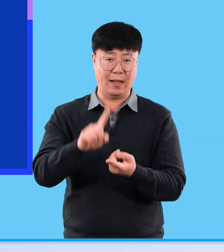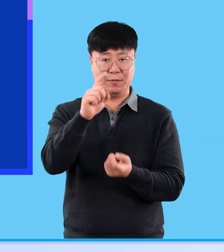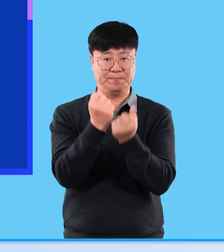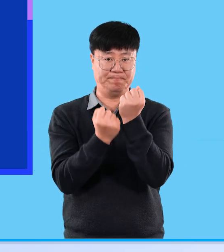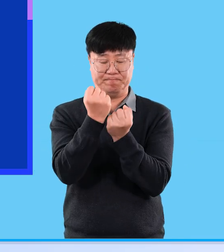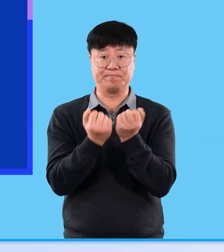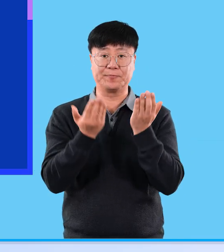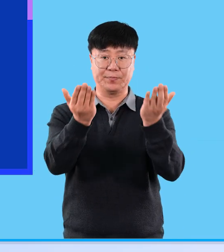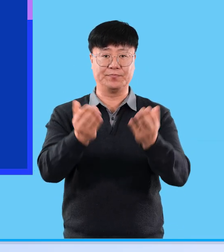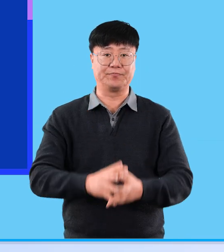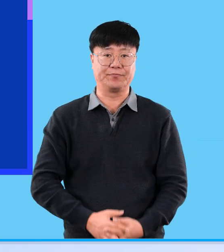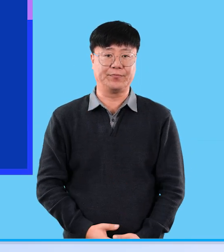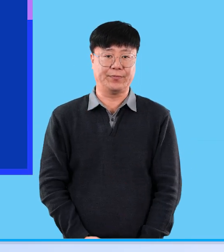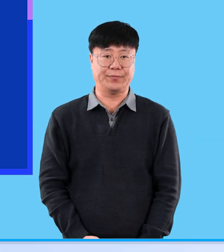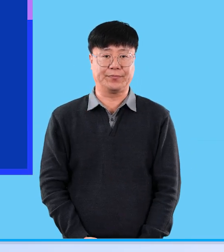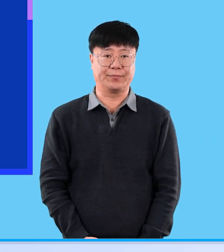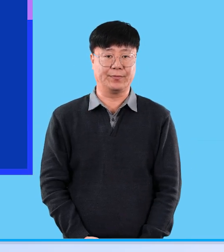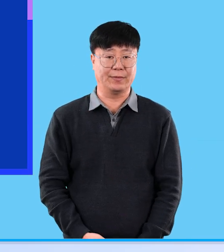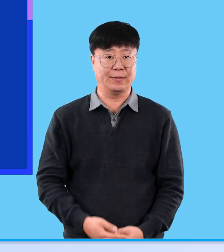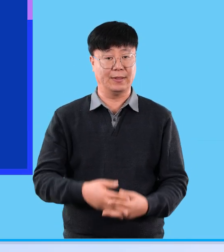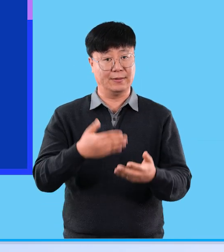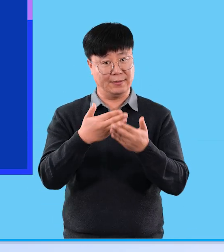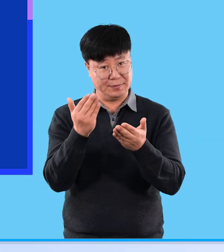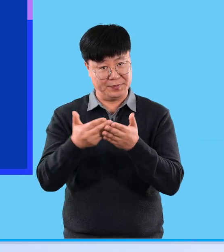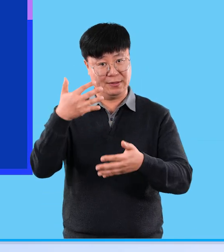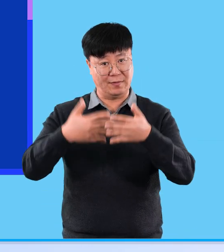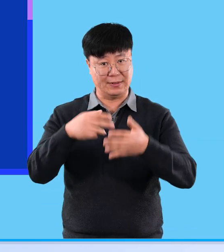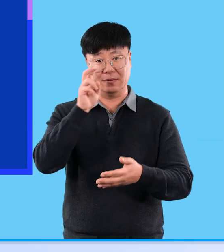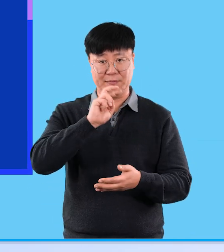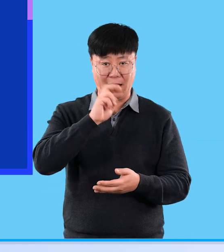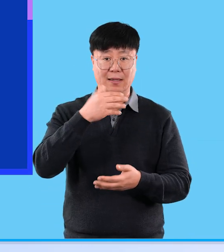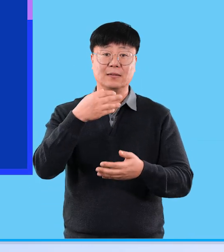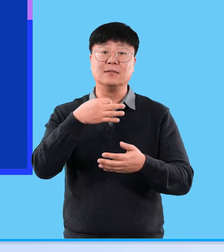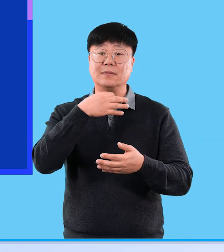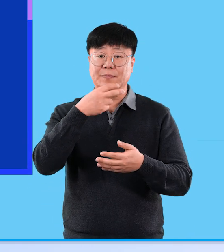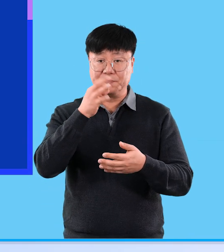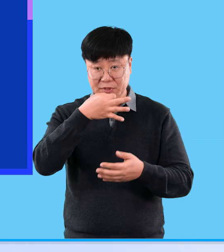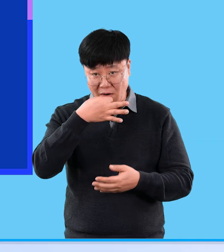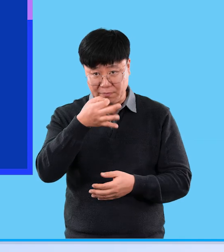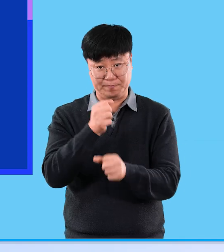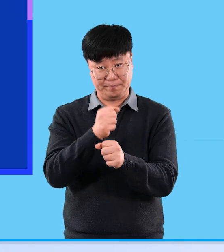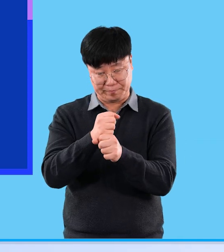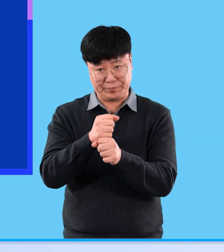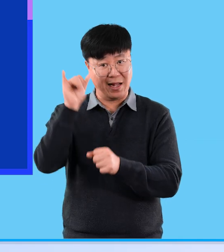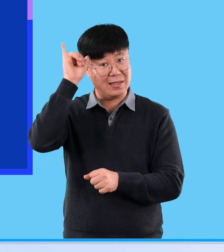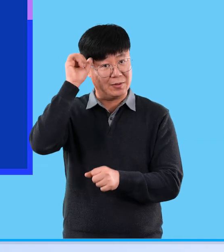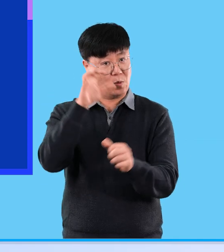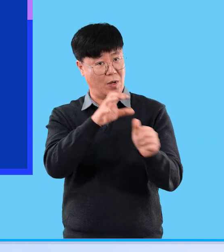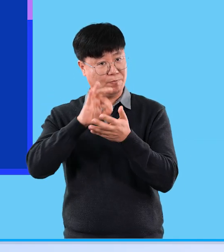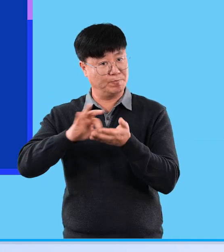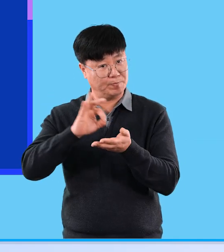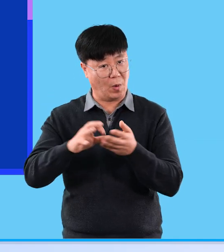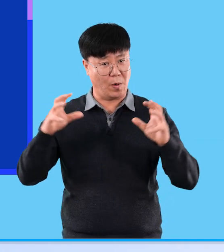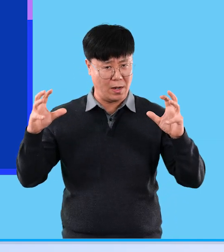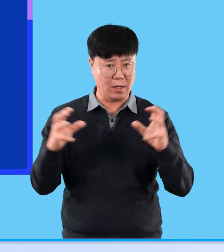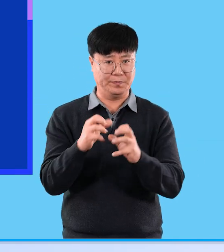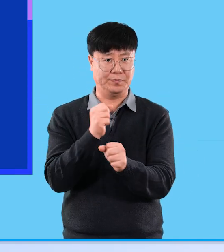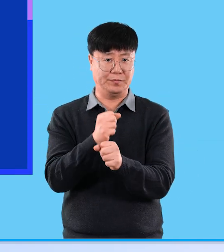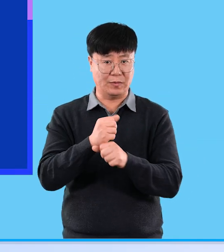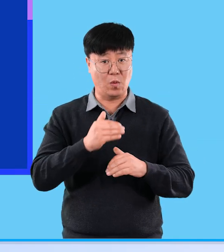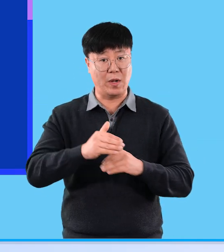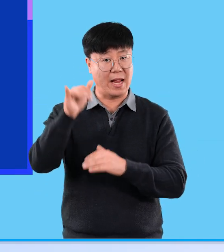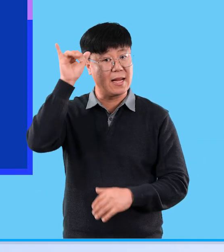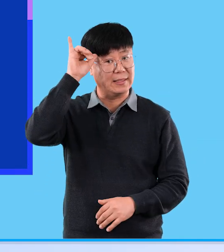한번 설명을 하도록 하겠습니다. 이미지, 영상, 음악, 음성 생성 AI 도구를 활용한 종합 컨텐츠